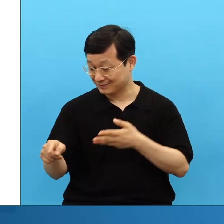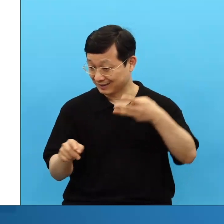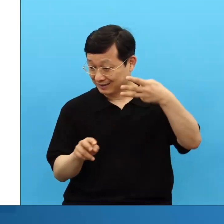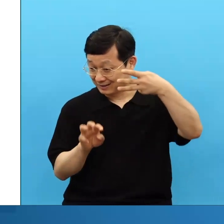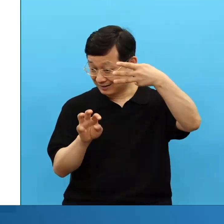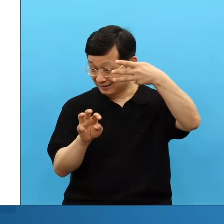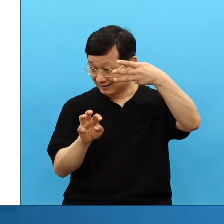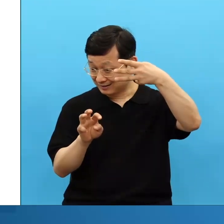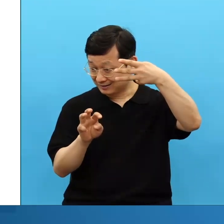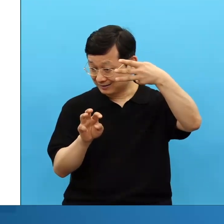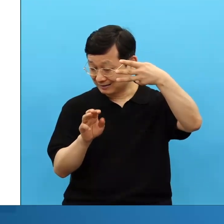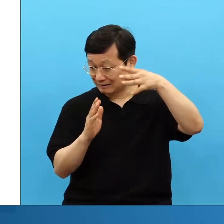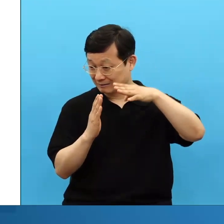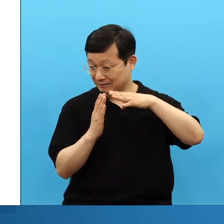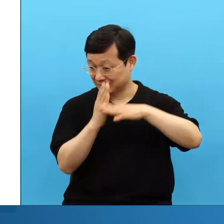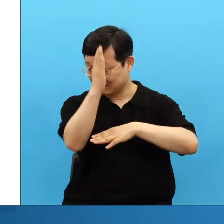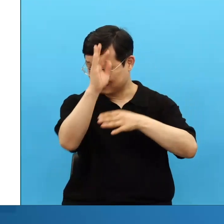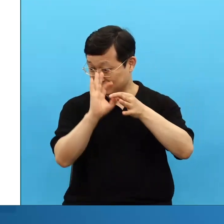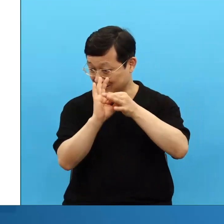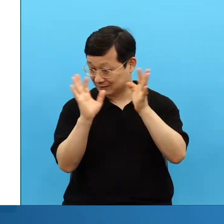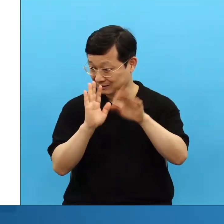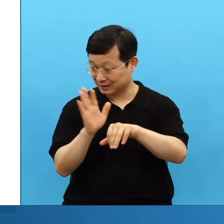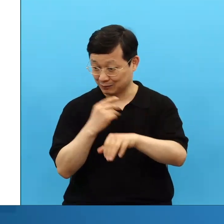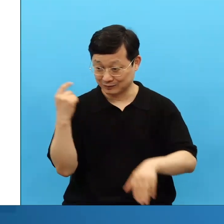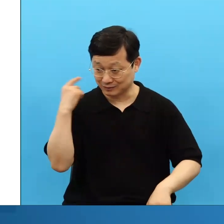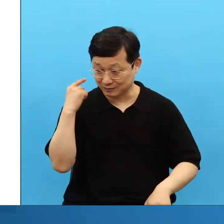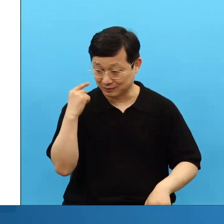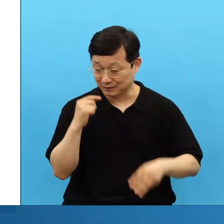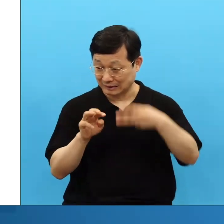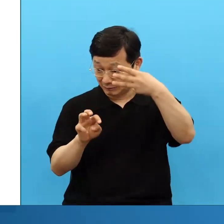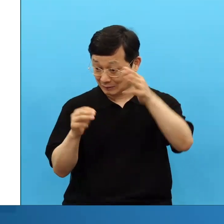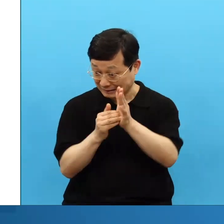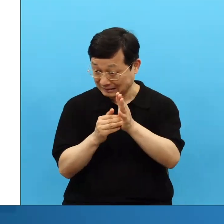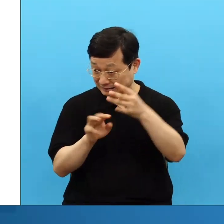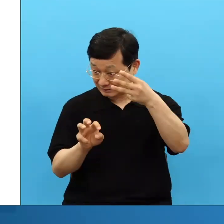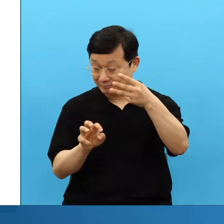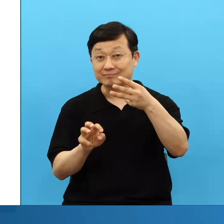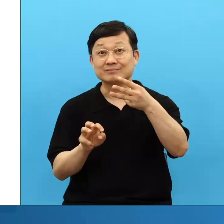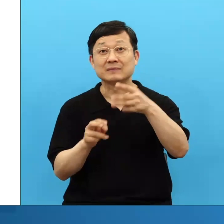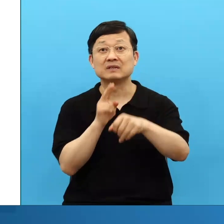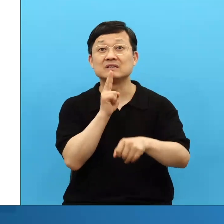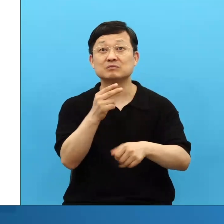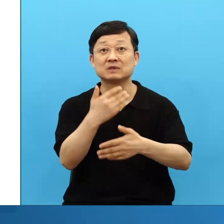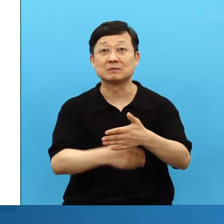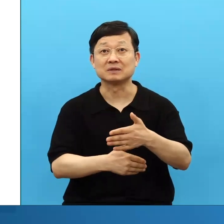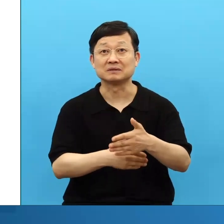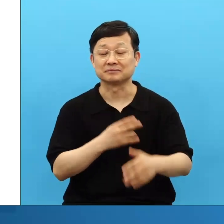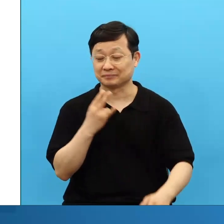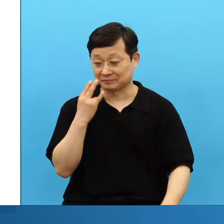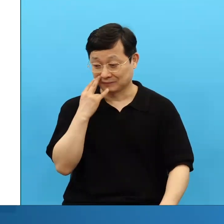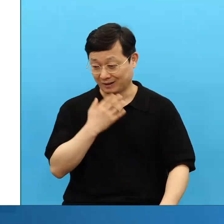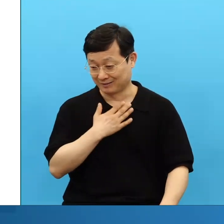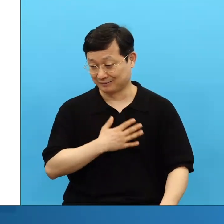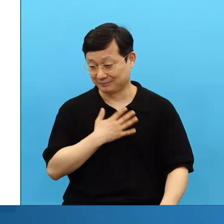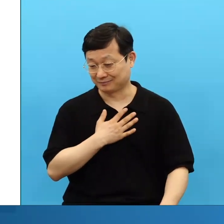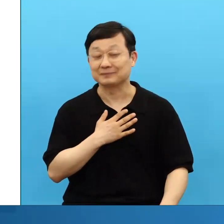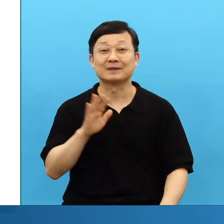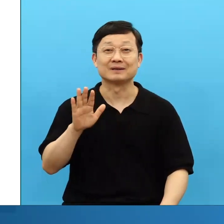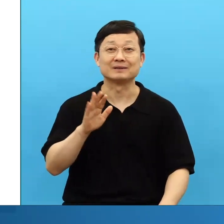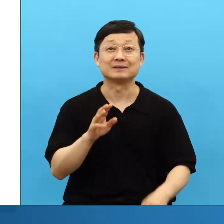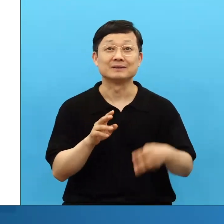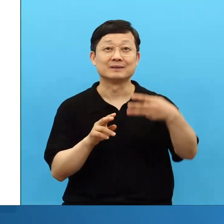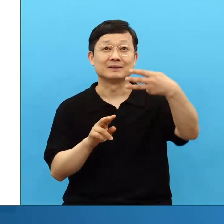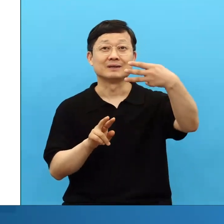30분 오버해서 하라고 저는 어디서 잘못 들었는가? 어쨌든 제가 또 명령을 따라야 되기 때문에